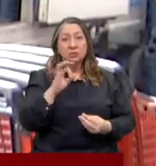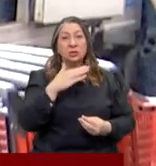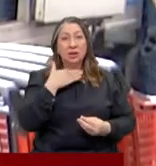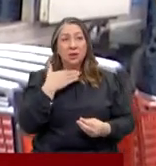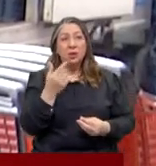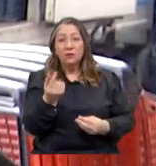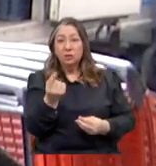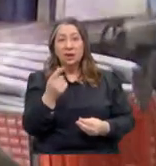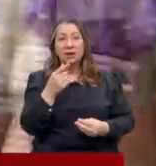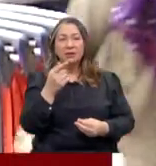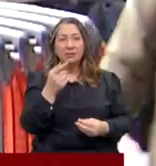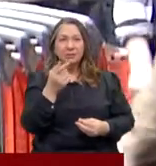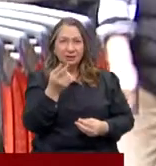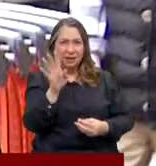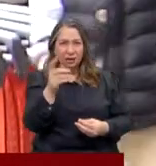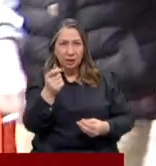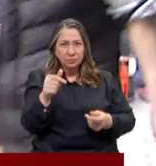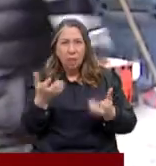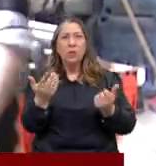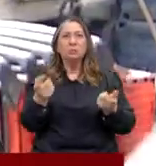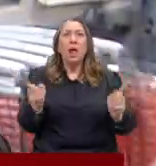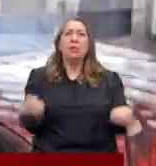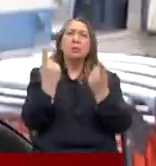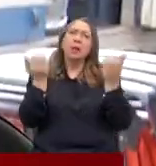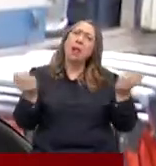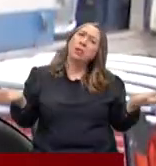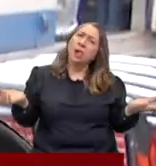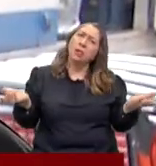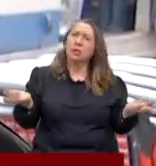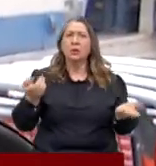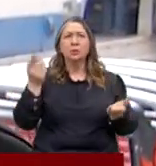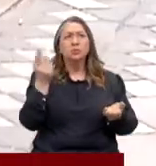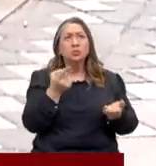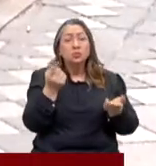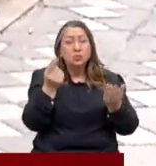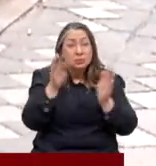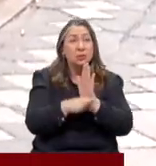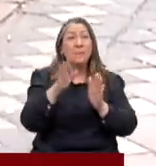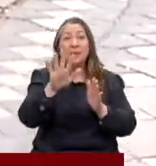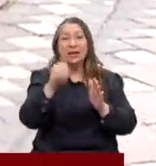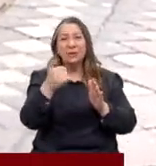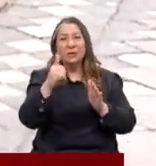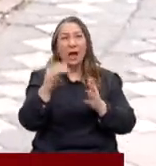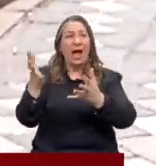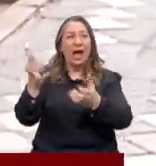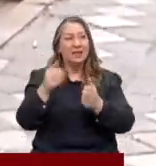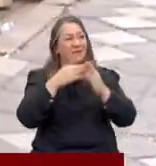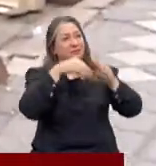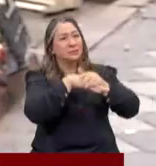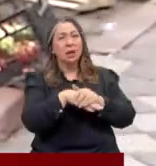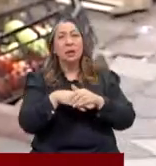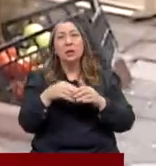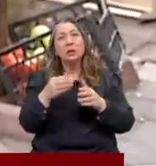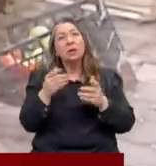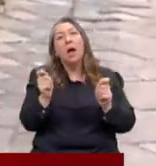lira fasulye ise nasıl olacak bu iş? Zaten alamıyordu. Bundan sonra hiç alamadık zaten. %50 daha insan alamaz. 5-6 kilo eskisi gibi alıp da eve koymak